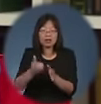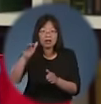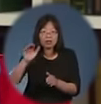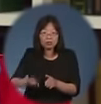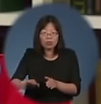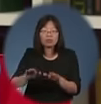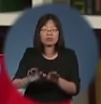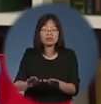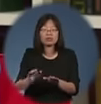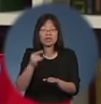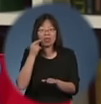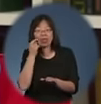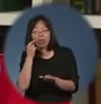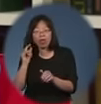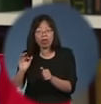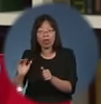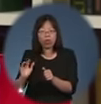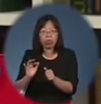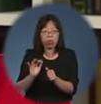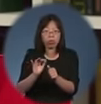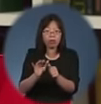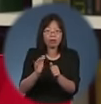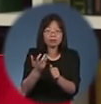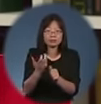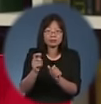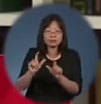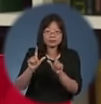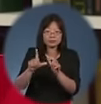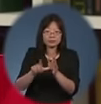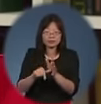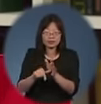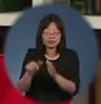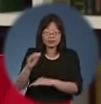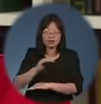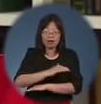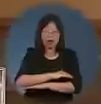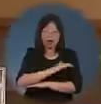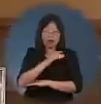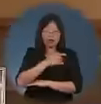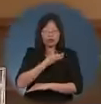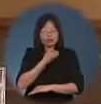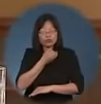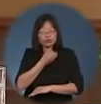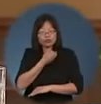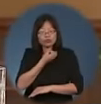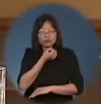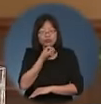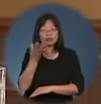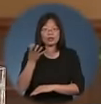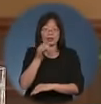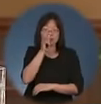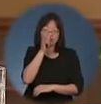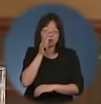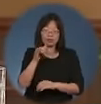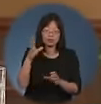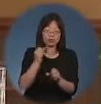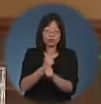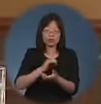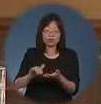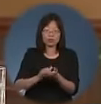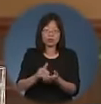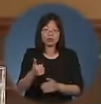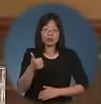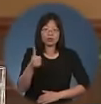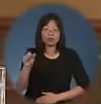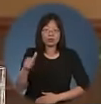말하자면 저 80년대 전설 그 총 몇 권 팔렸죠 560만 부가 공식